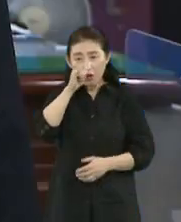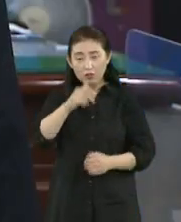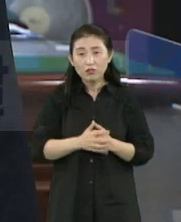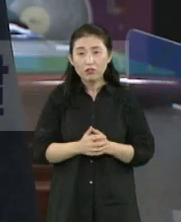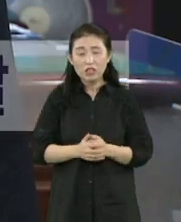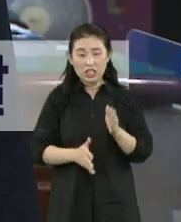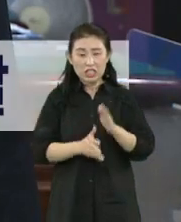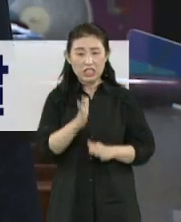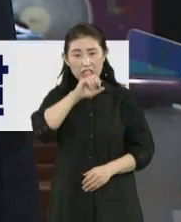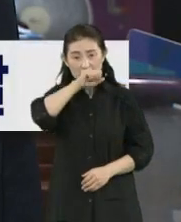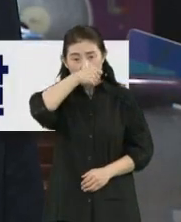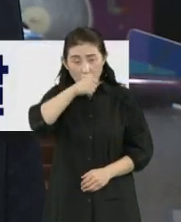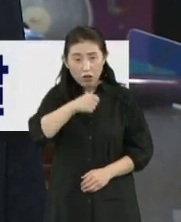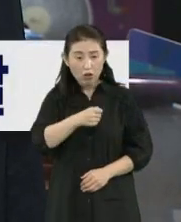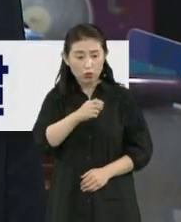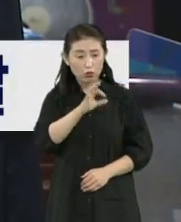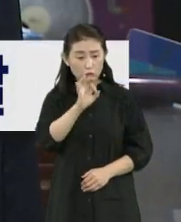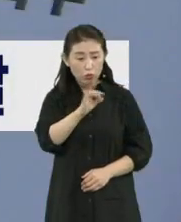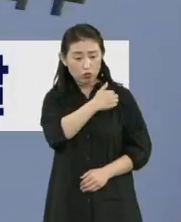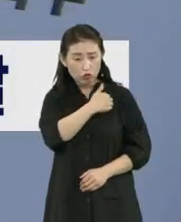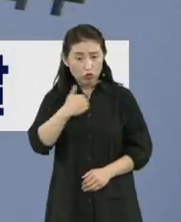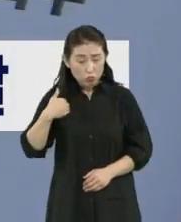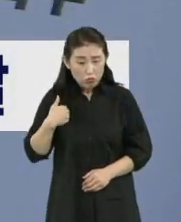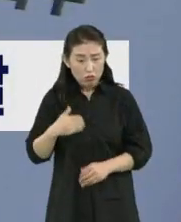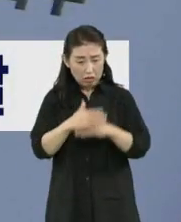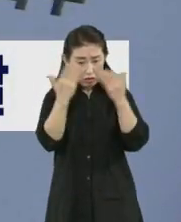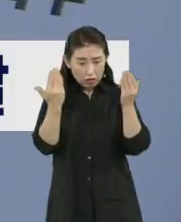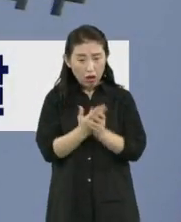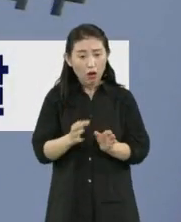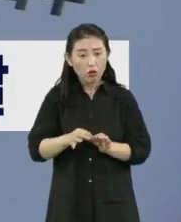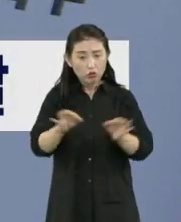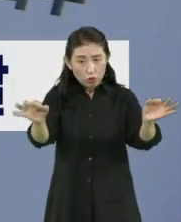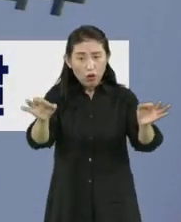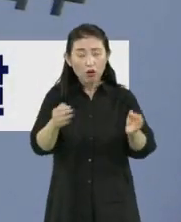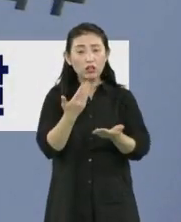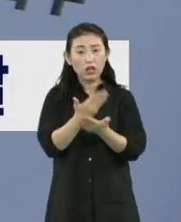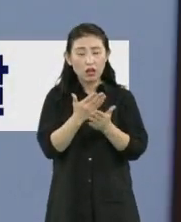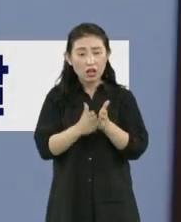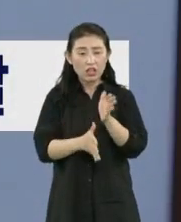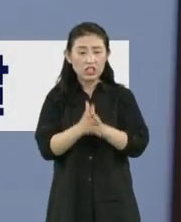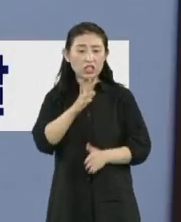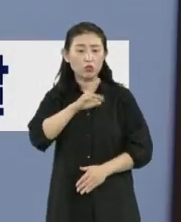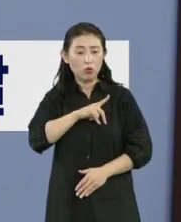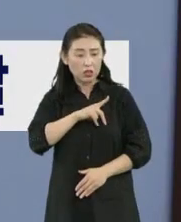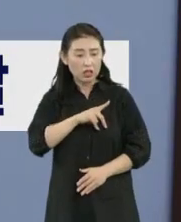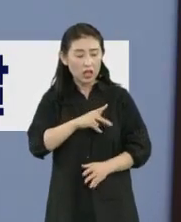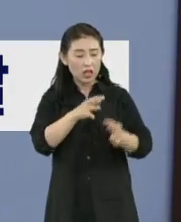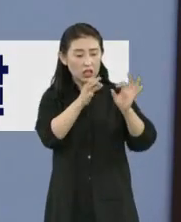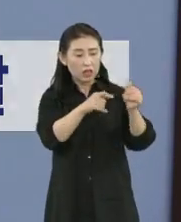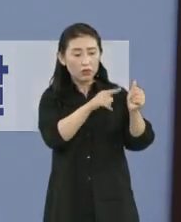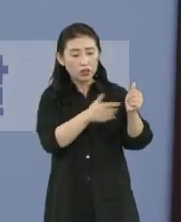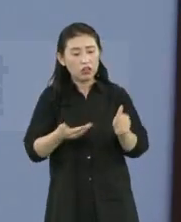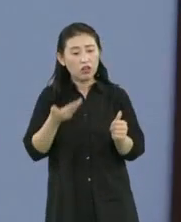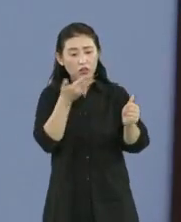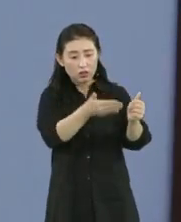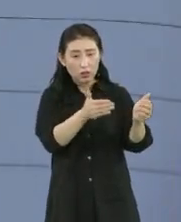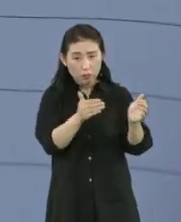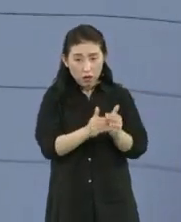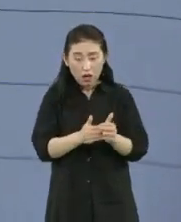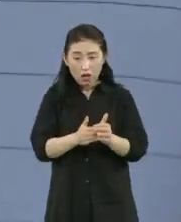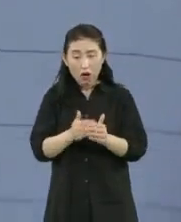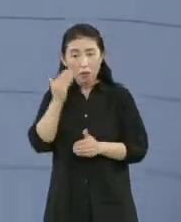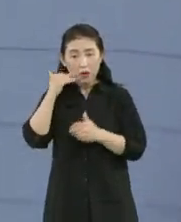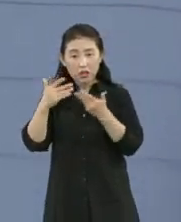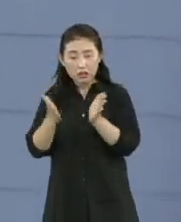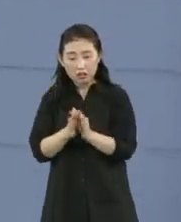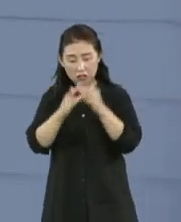의회는 시 예산도 충분하다면서 100% 지급을 촉구하는 입장문을 김 시장에 전달했고 민주당 의원까지